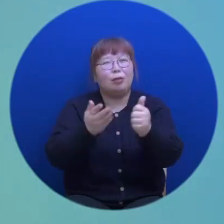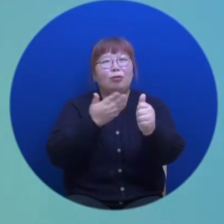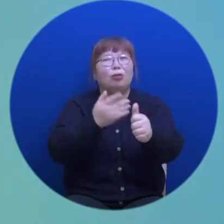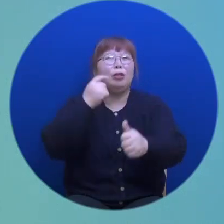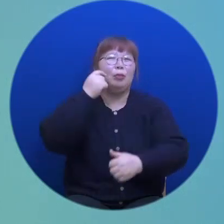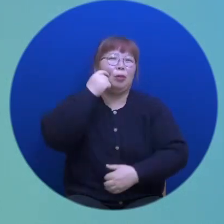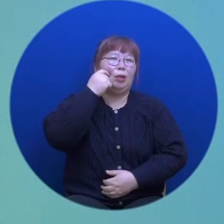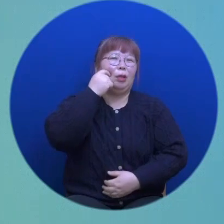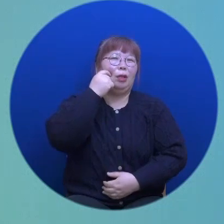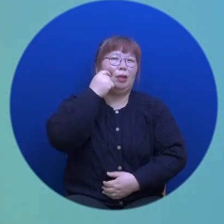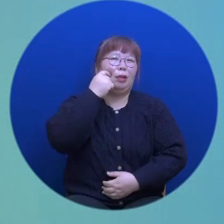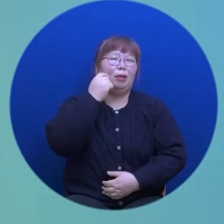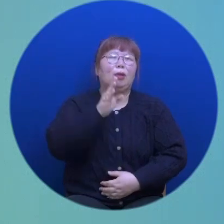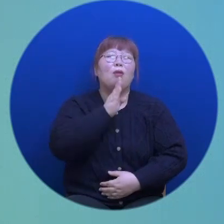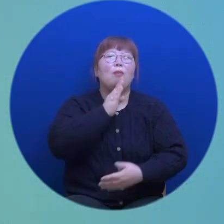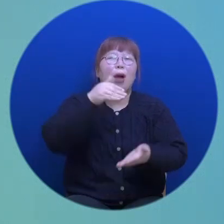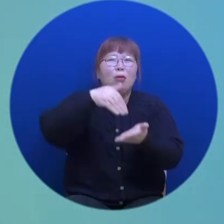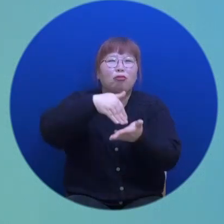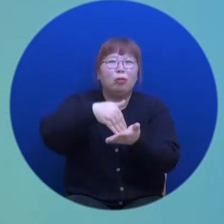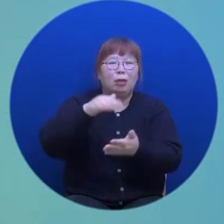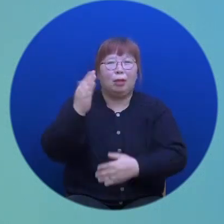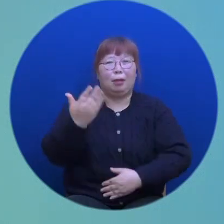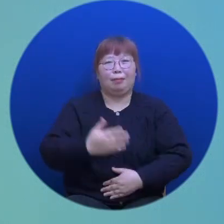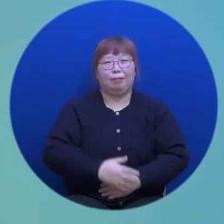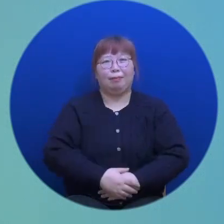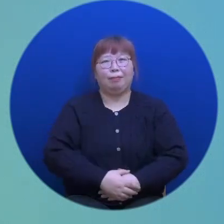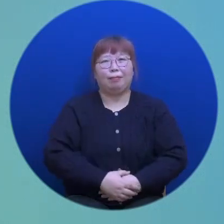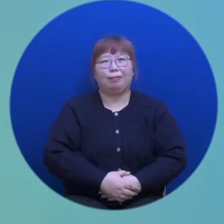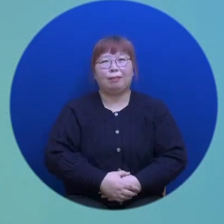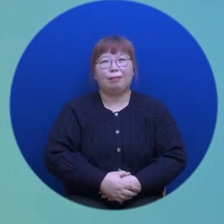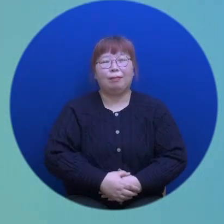참 후회가 됩니다.